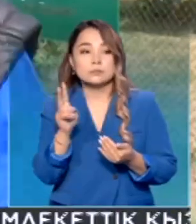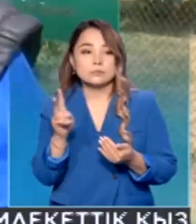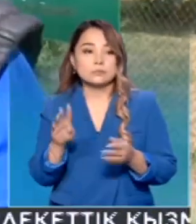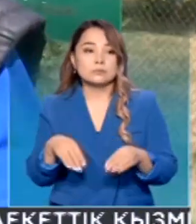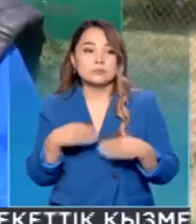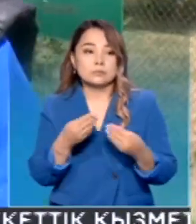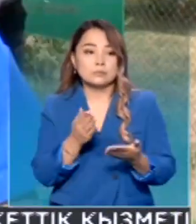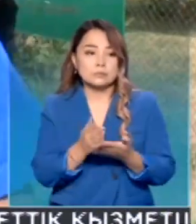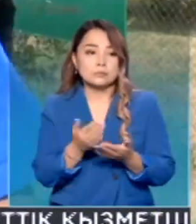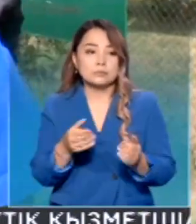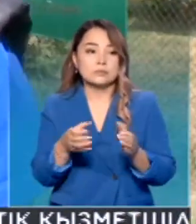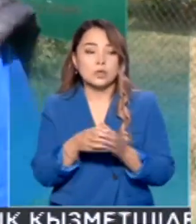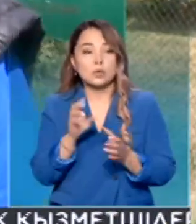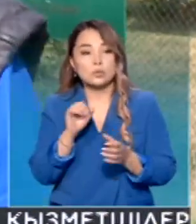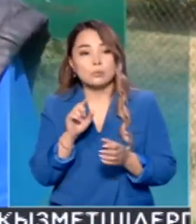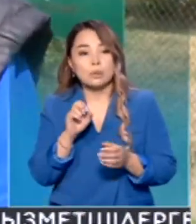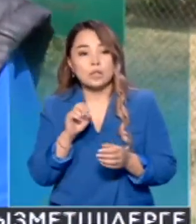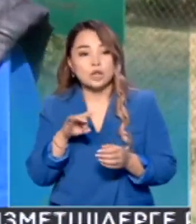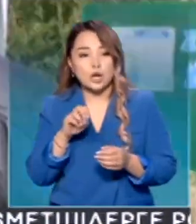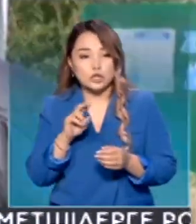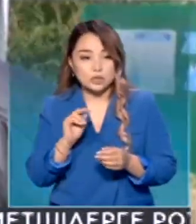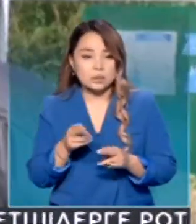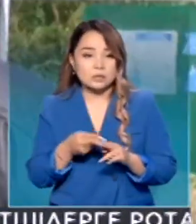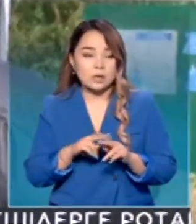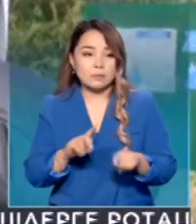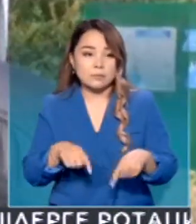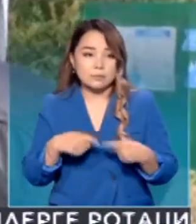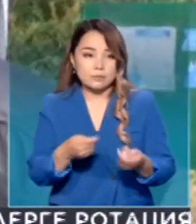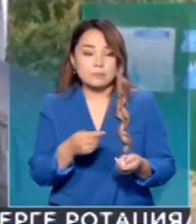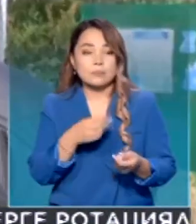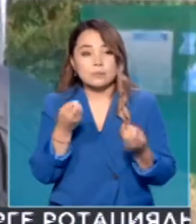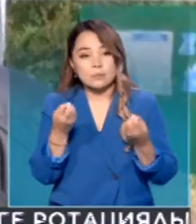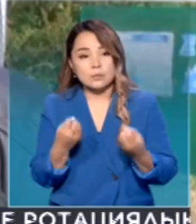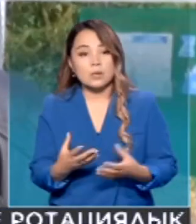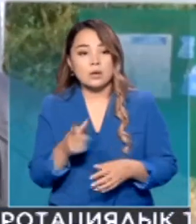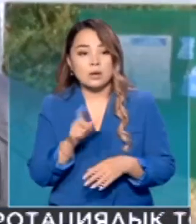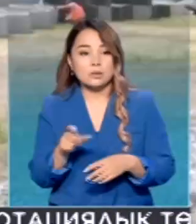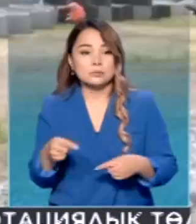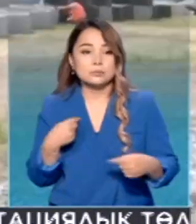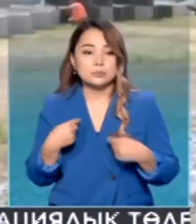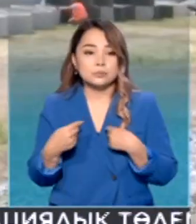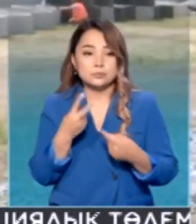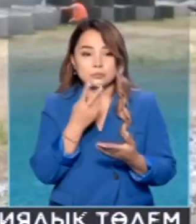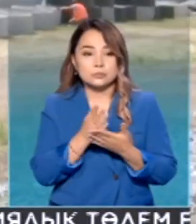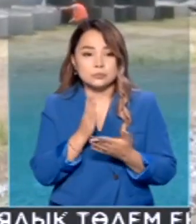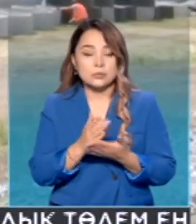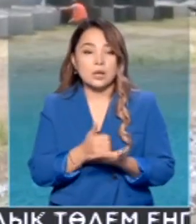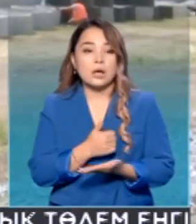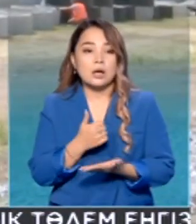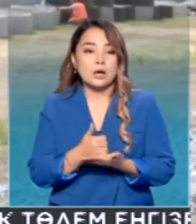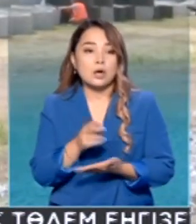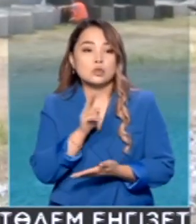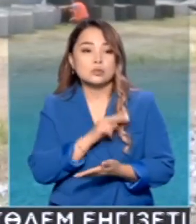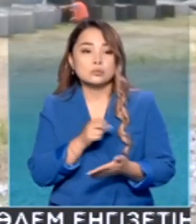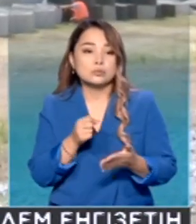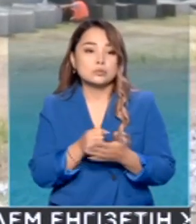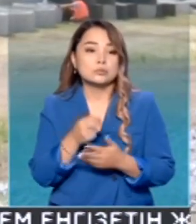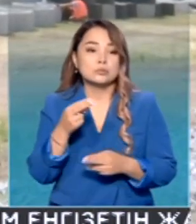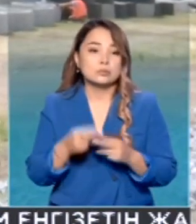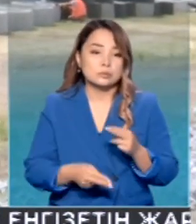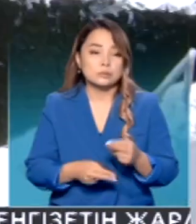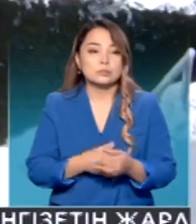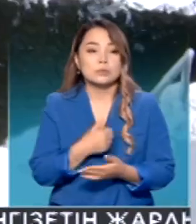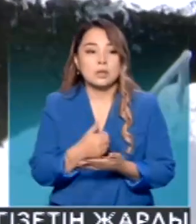берді, оны подрядчиктер, субподрядчиктер алып дейді. Соның жабын қарапайым халық тартып отыр енді. Әкімдік жұмысты соңына жеткізбеген